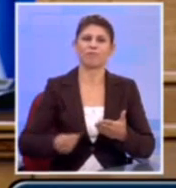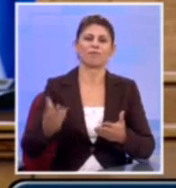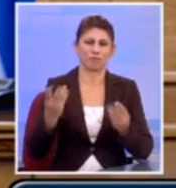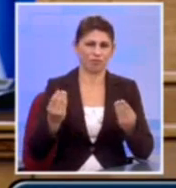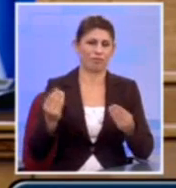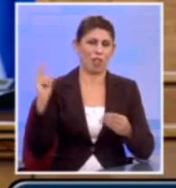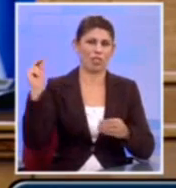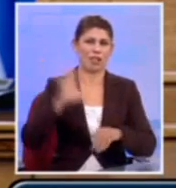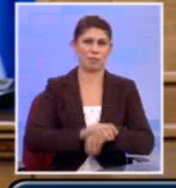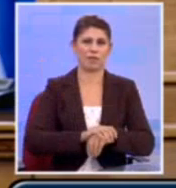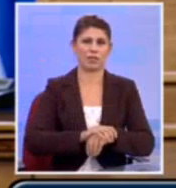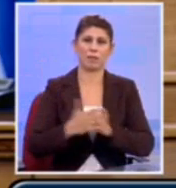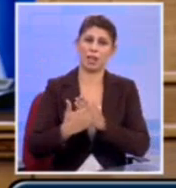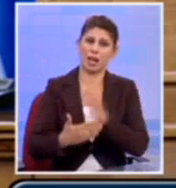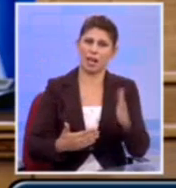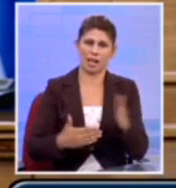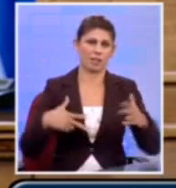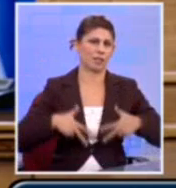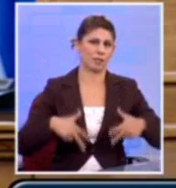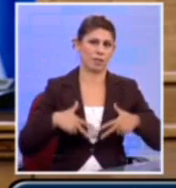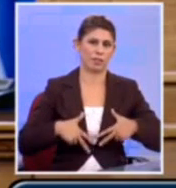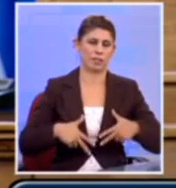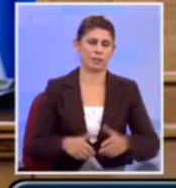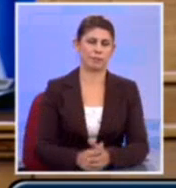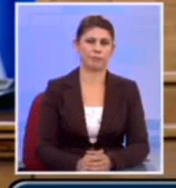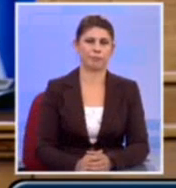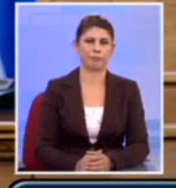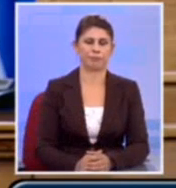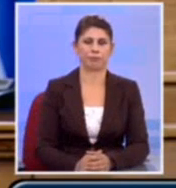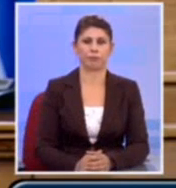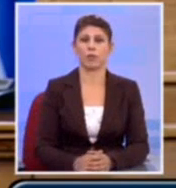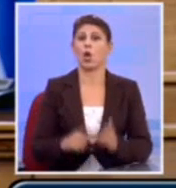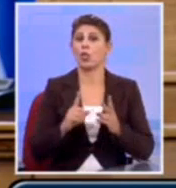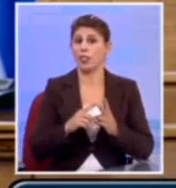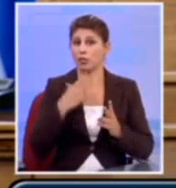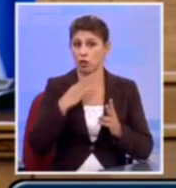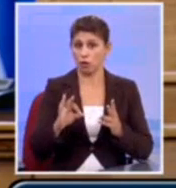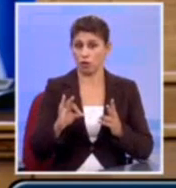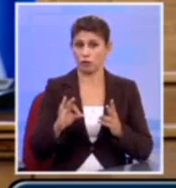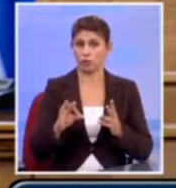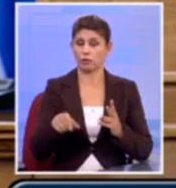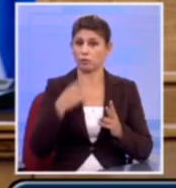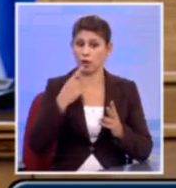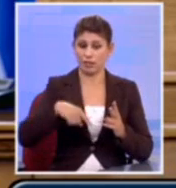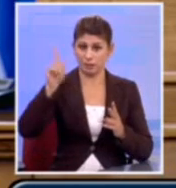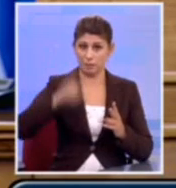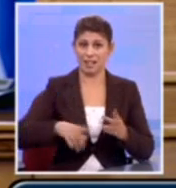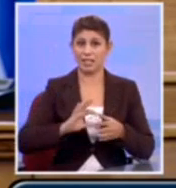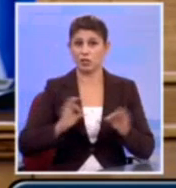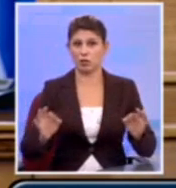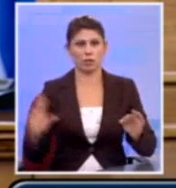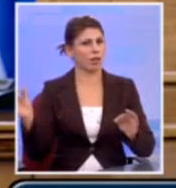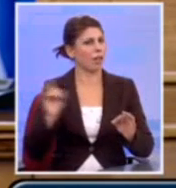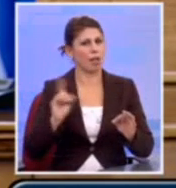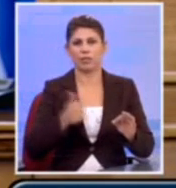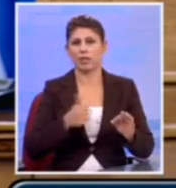δεσμευτική για μια αριστερή κυβέρνηση. Ο δεύτερος λοιπόν λόγος που χαρακτηρίζω αυτή την ημέρα ιστορική δεν